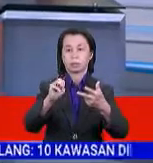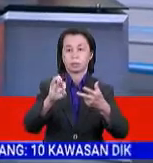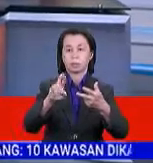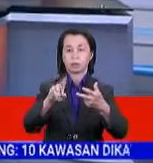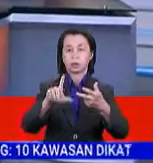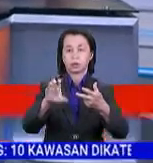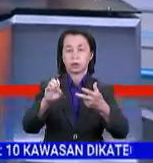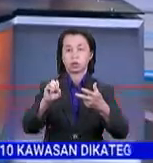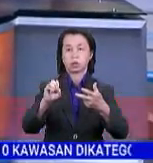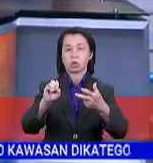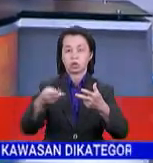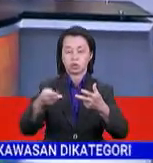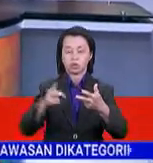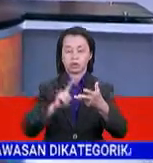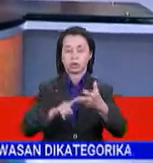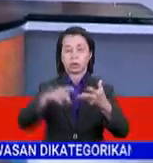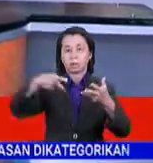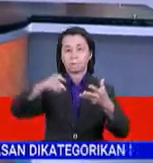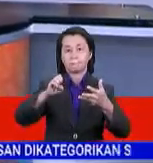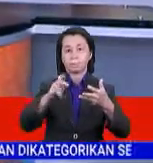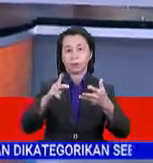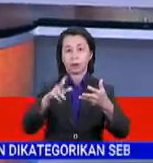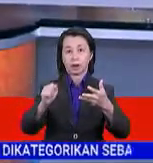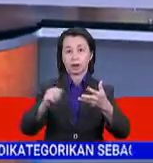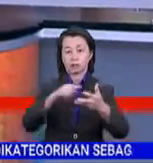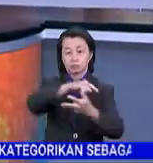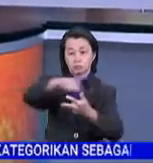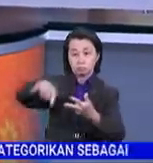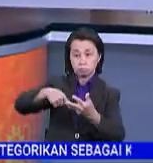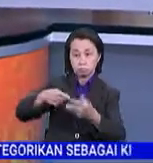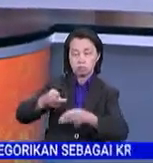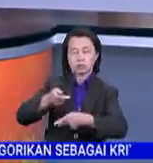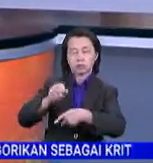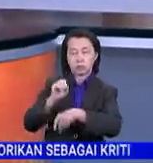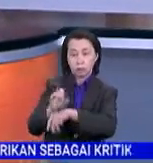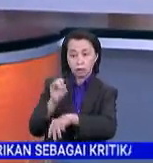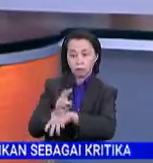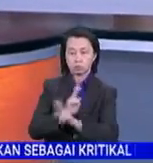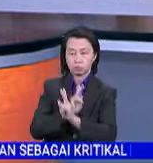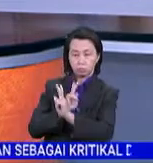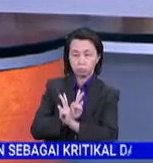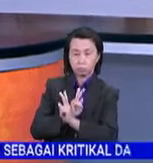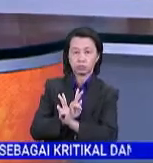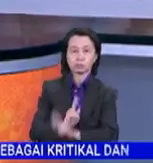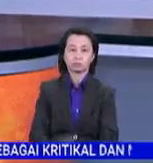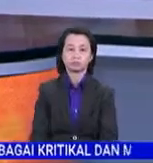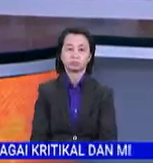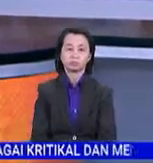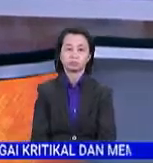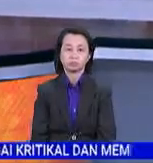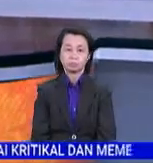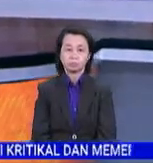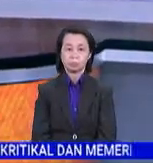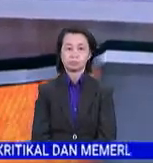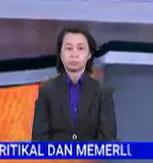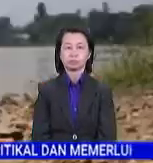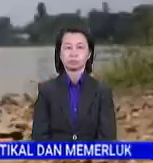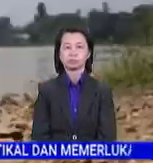Pekan. Berikutan itu, penduduk sekitar kawasan terbabit dinasihat bersiap sedia dan berwaspada.